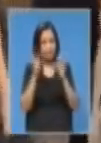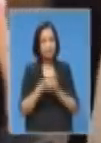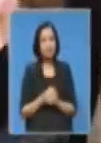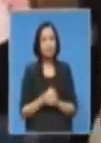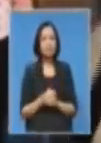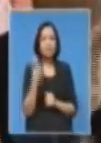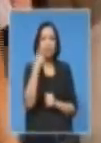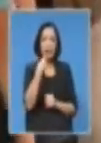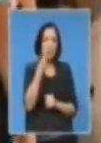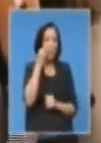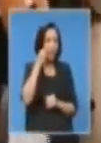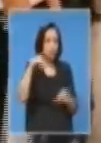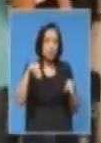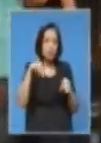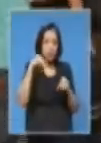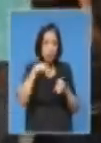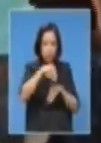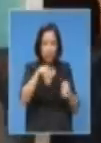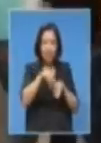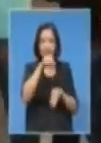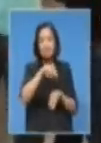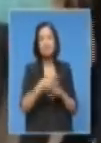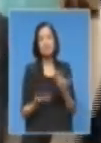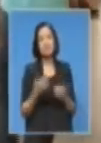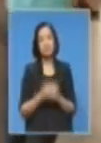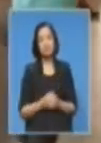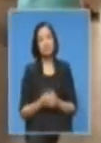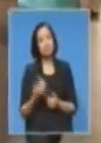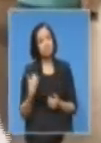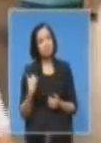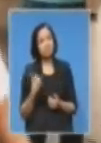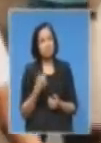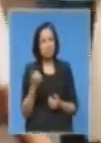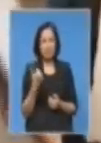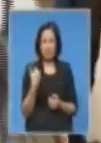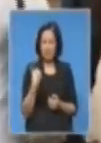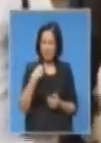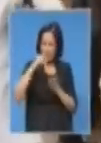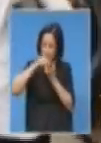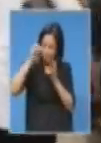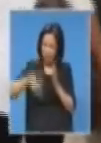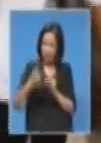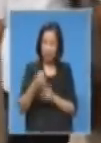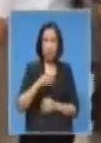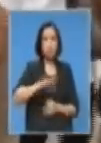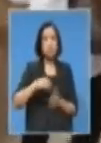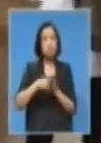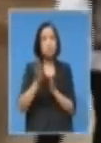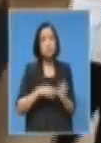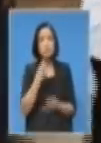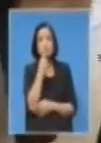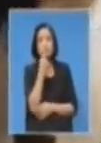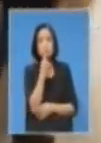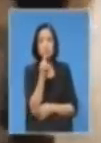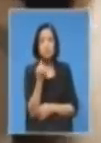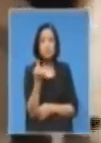อยู่ตามเส้นทางเหล่านั้นนะครับ ใช่คร ับ แล้วก็จะมีอย่างอื่นอีกแต่สิ่งหนึ่งที่ขาดไปผมรู้สึกสีแดงนอกจ